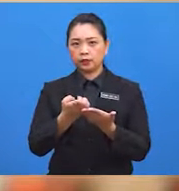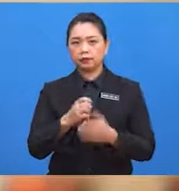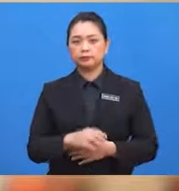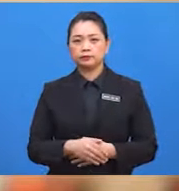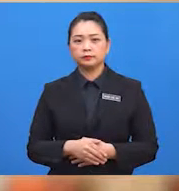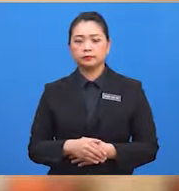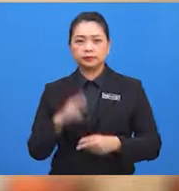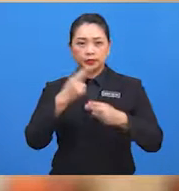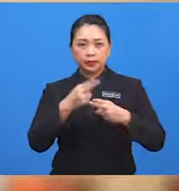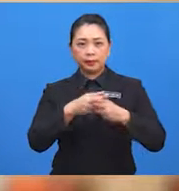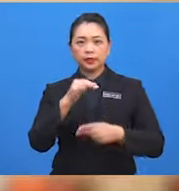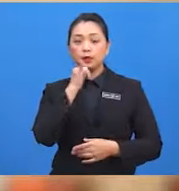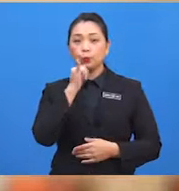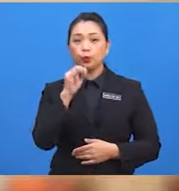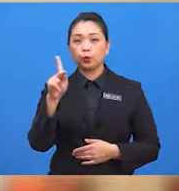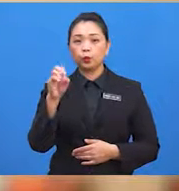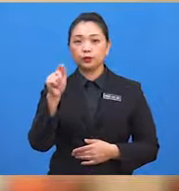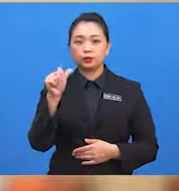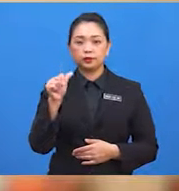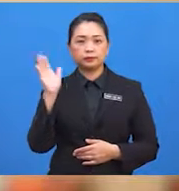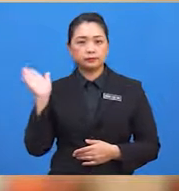ibu kota bagi Kerajaan Pertengahan.